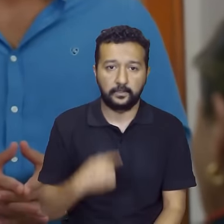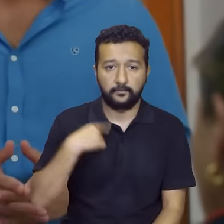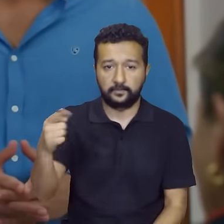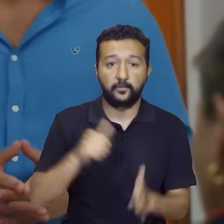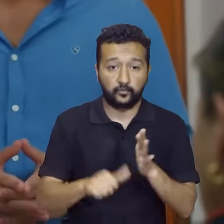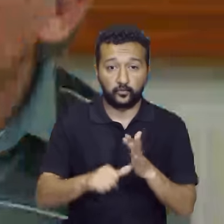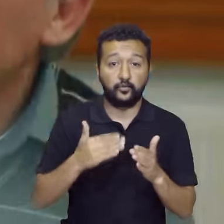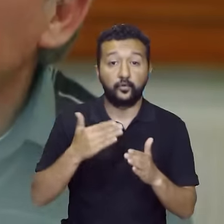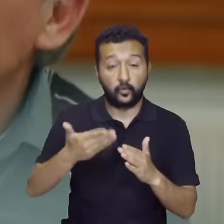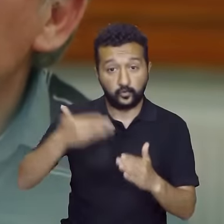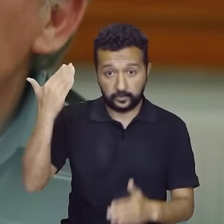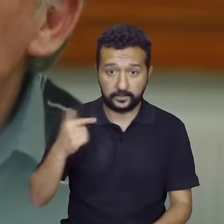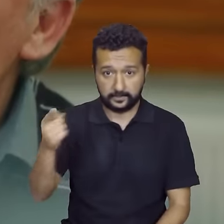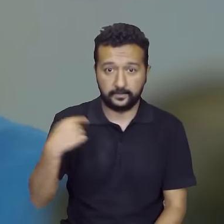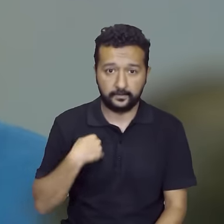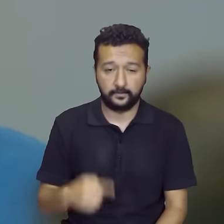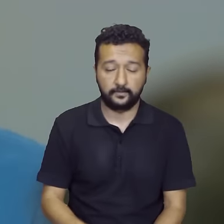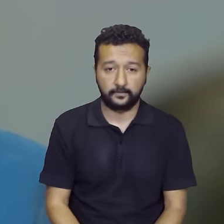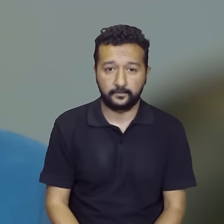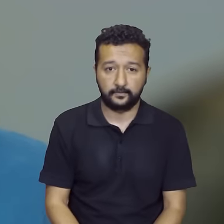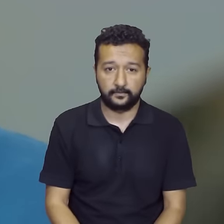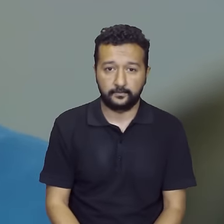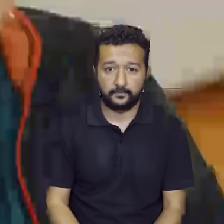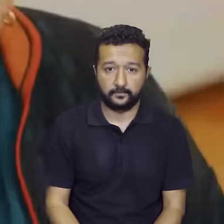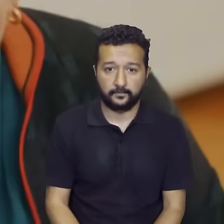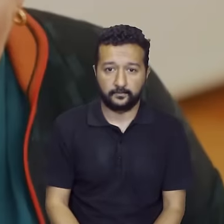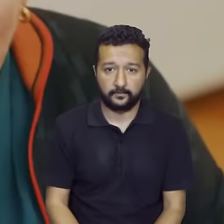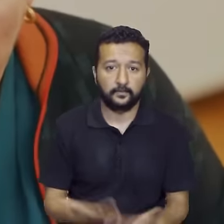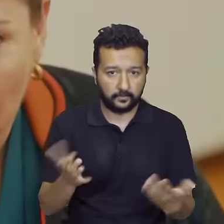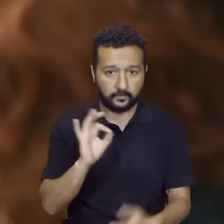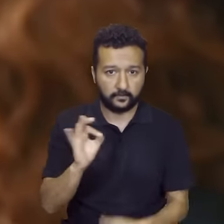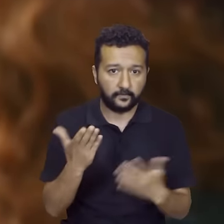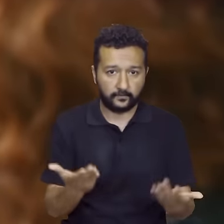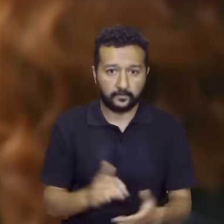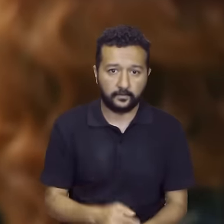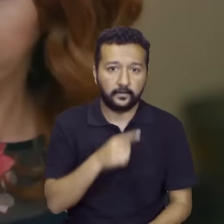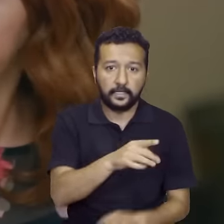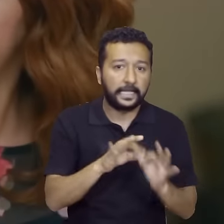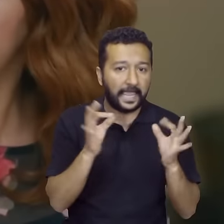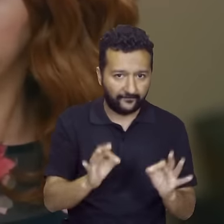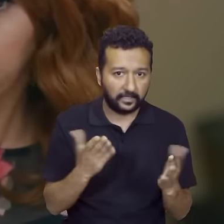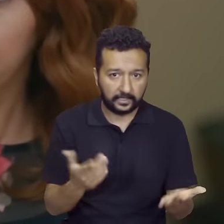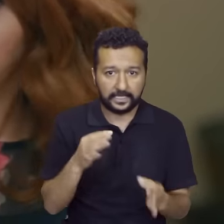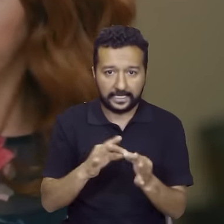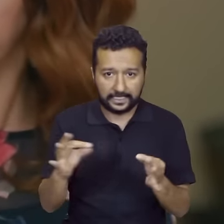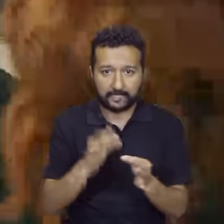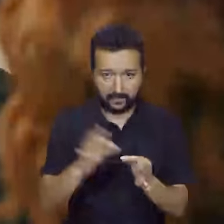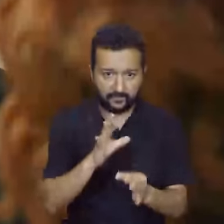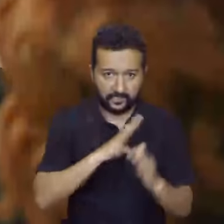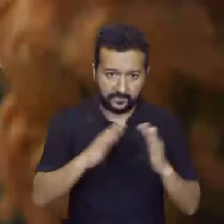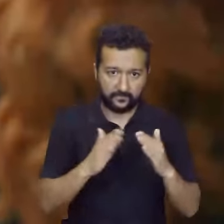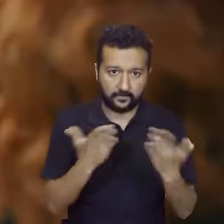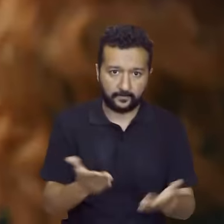Biz bir süre önce... Gözleri birleşti. Adile kaş üstü bakıyor. Ha, geçti. Evet. Evet, yine iplik var